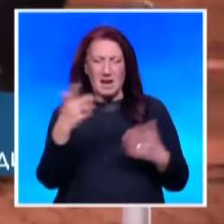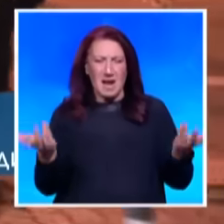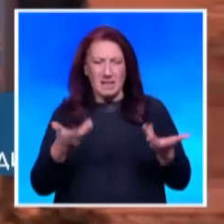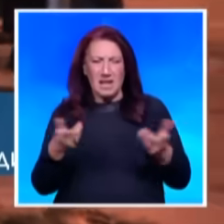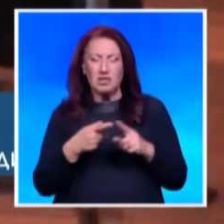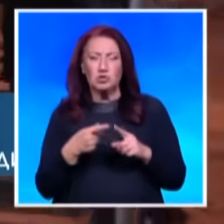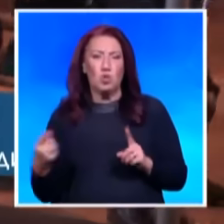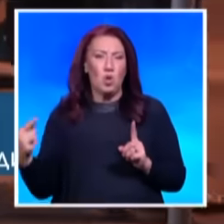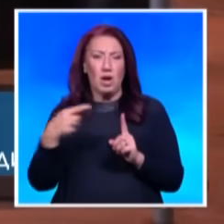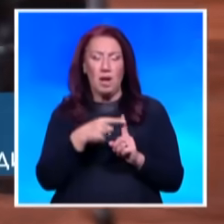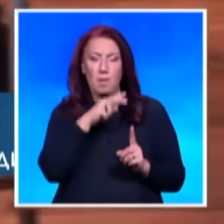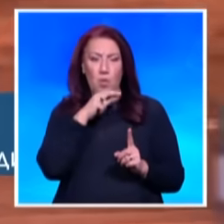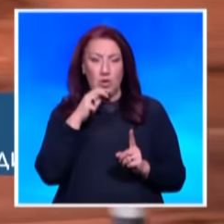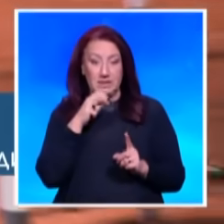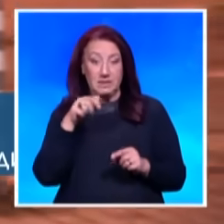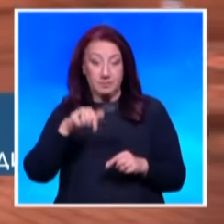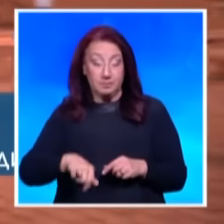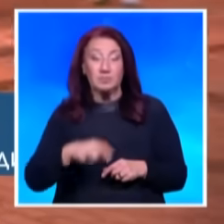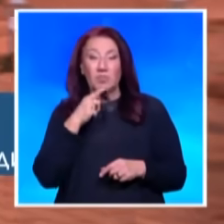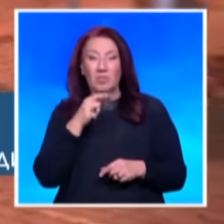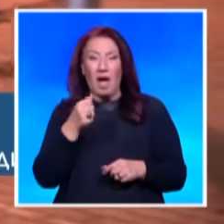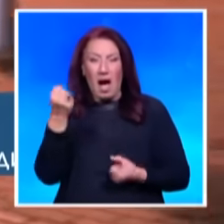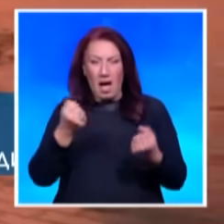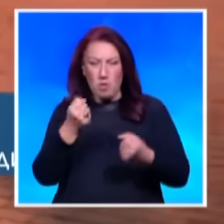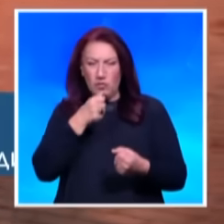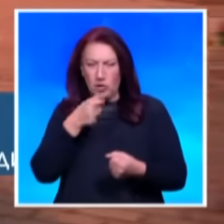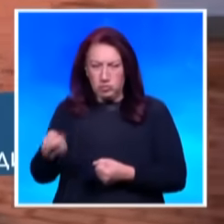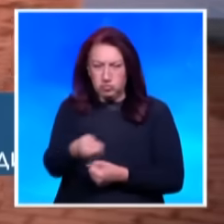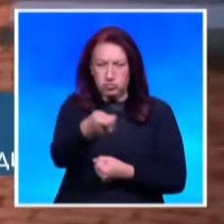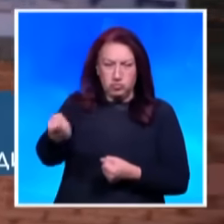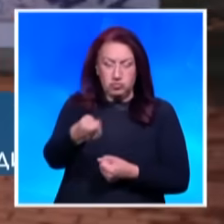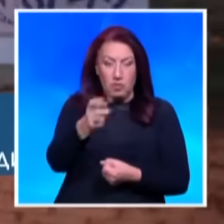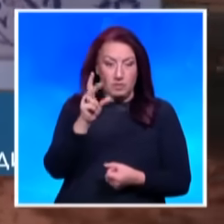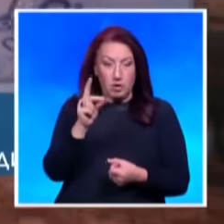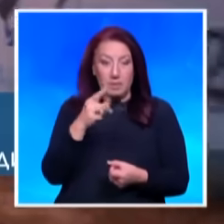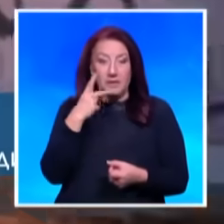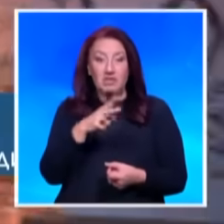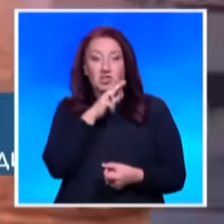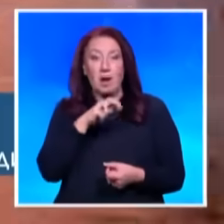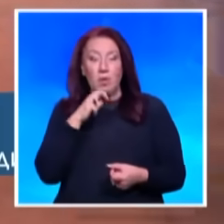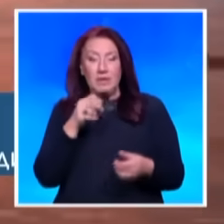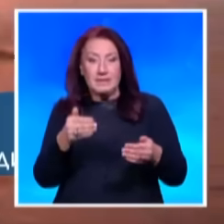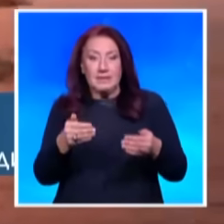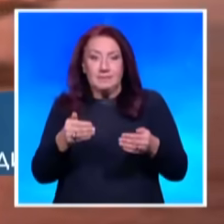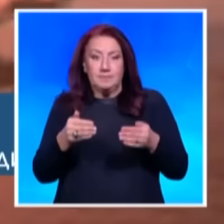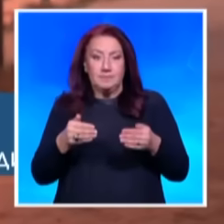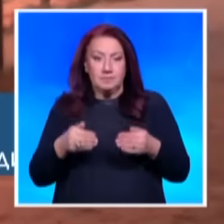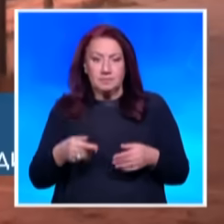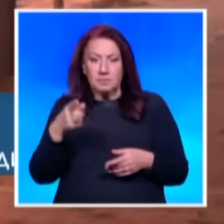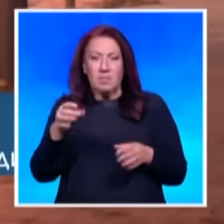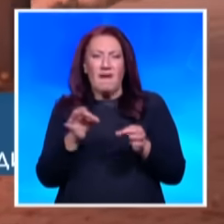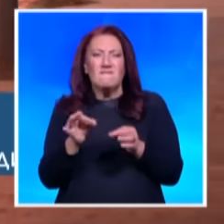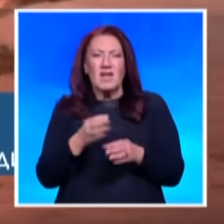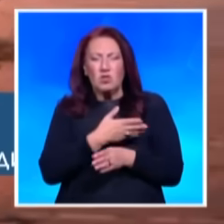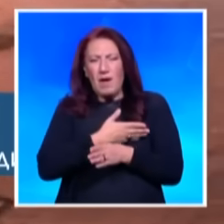тук оръдието беше пуснато за втори път, но полицията, виждате, леко се изтегля назад. Виждате, че продължават феновете да изхвърлят